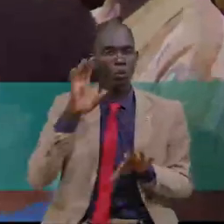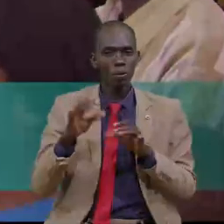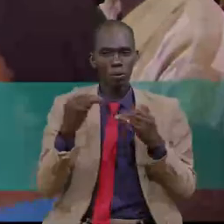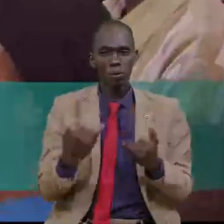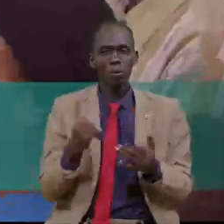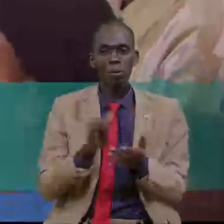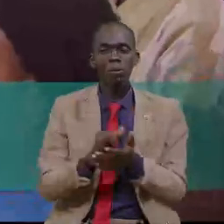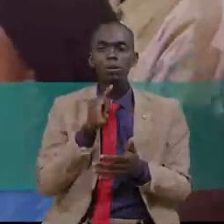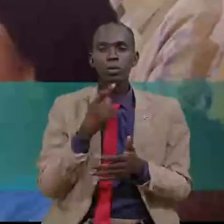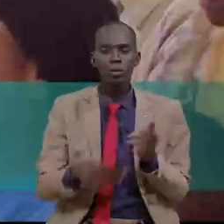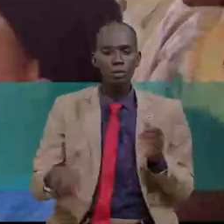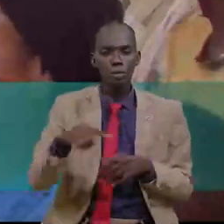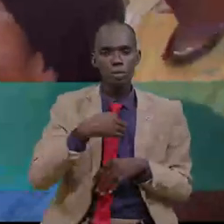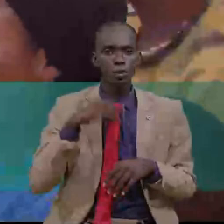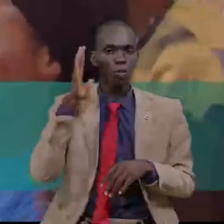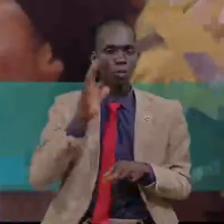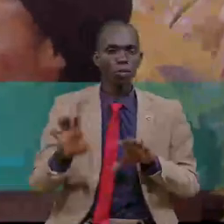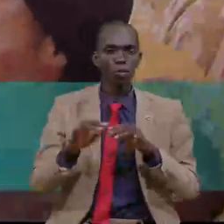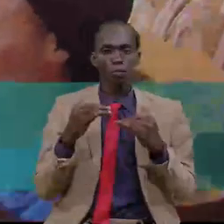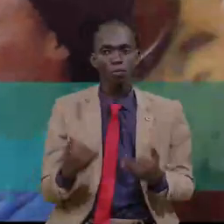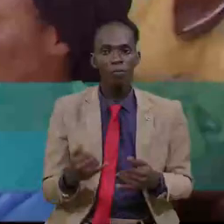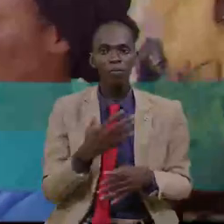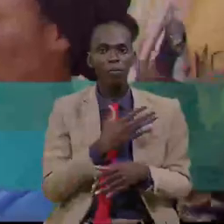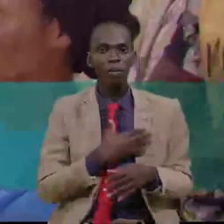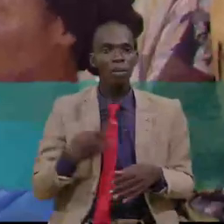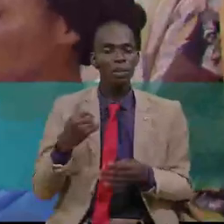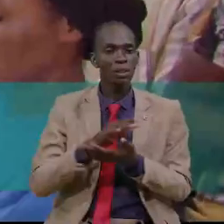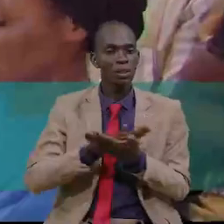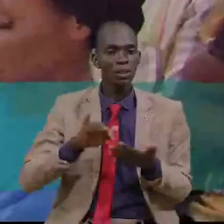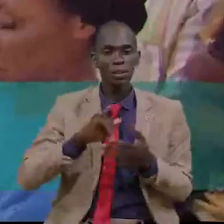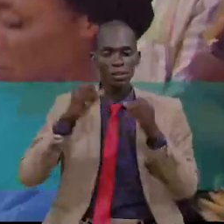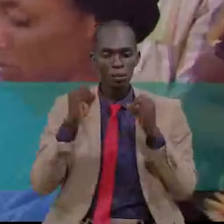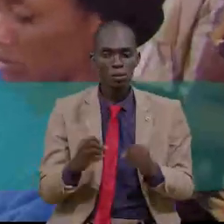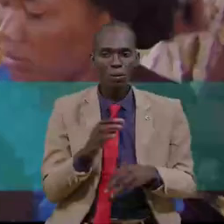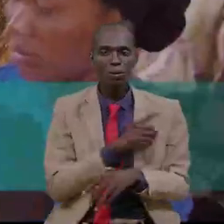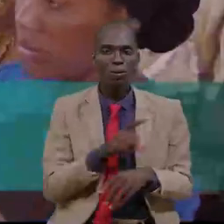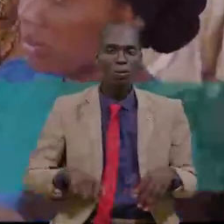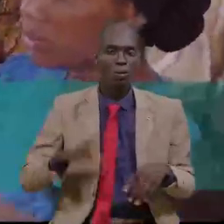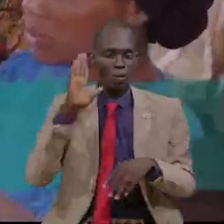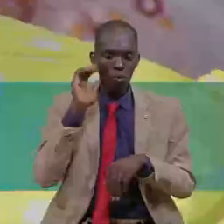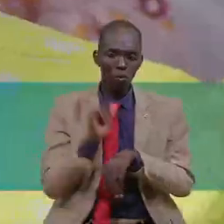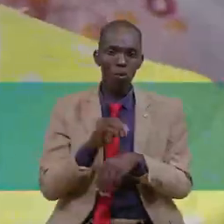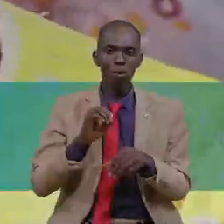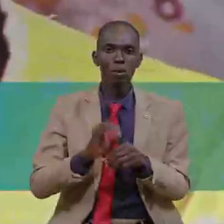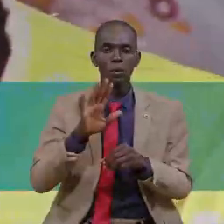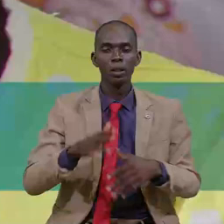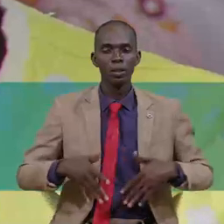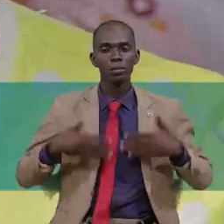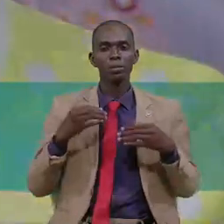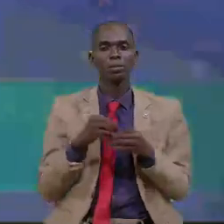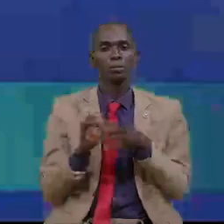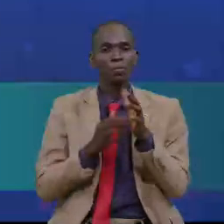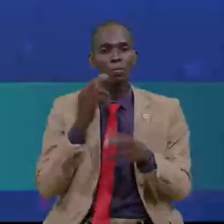maintenant. Et c'est ce que nous allons faire maintenant. Et la puissance de purification du Seigneur aura des faits dans notre vie au nom